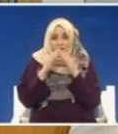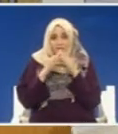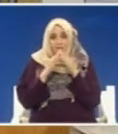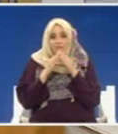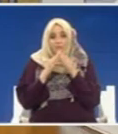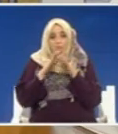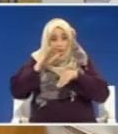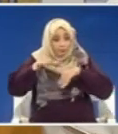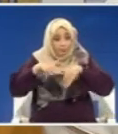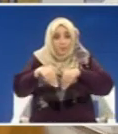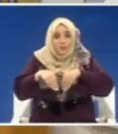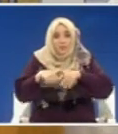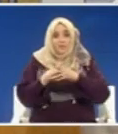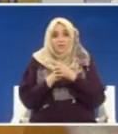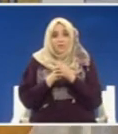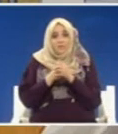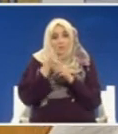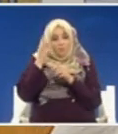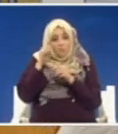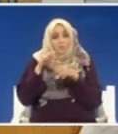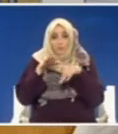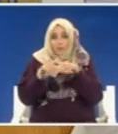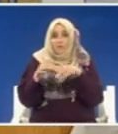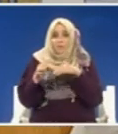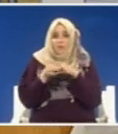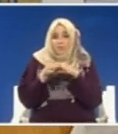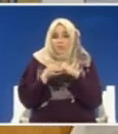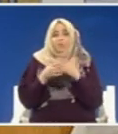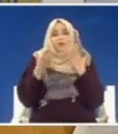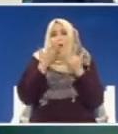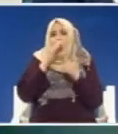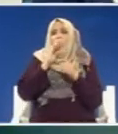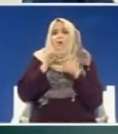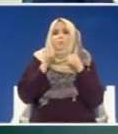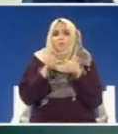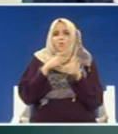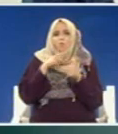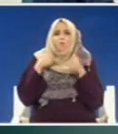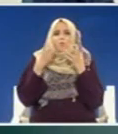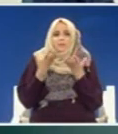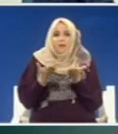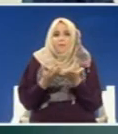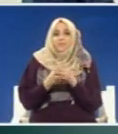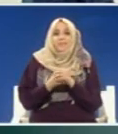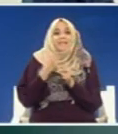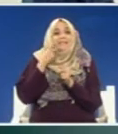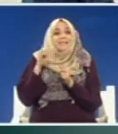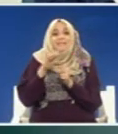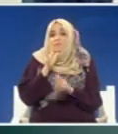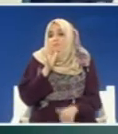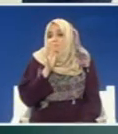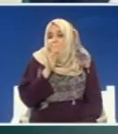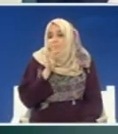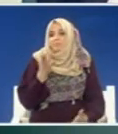وتيسرت الأمور لإتمام المشروع فبها ونعمت، ذلك ما كنا نبغي. إذا تعذر